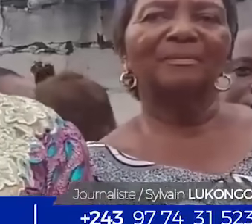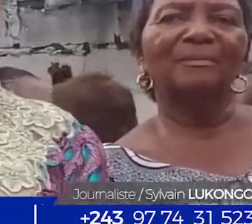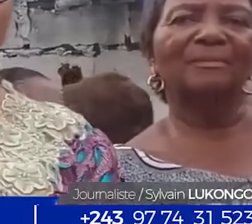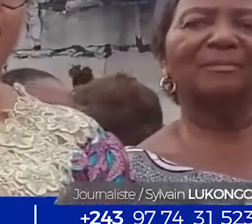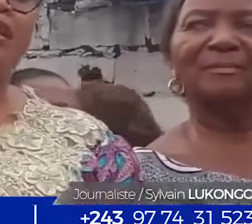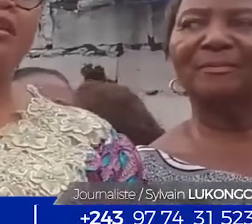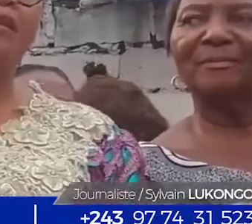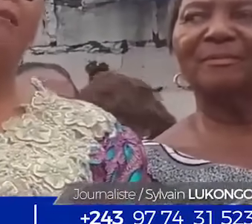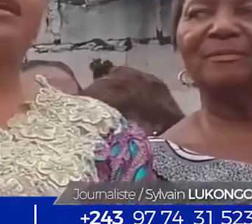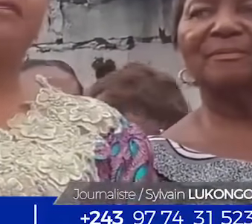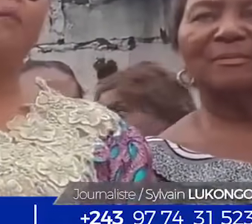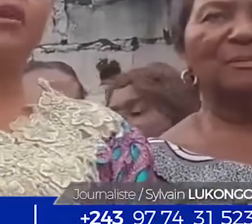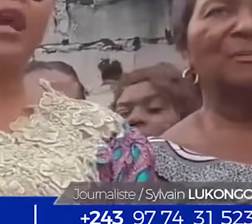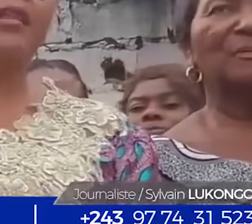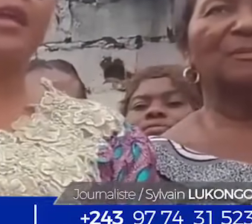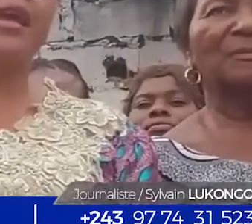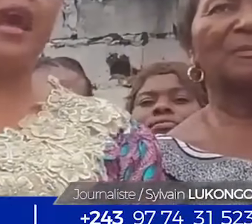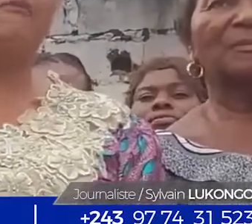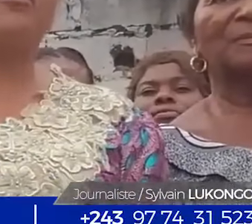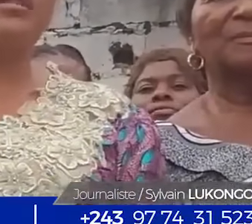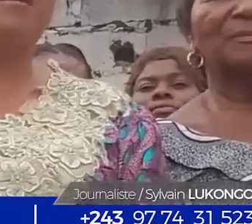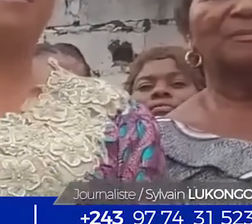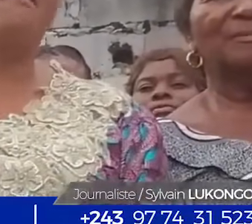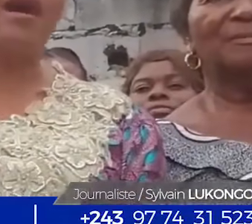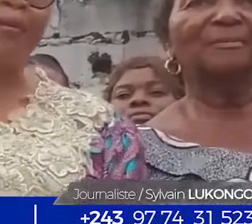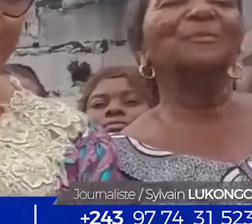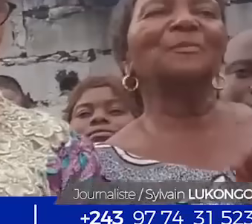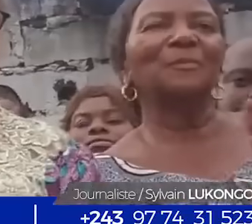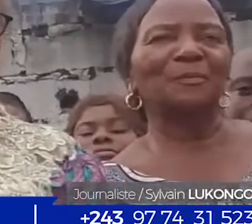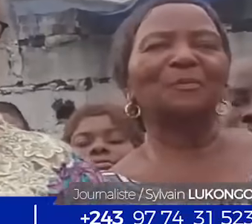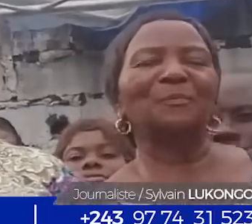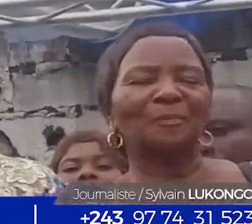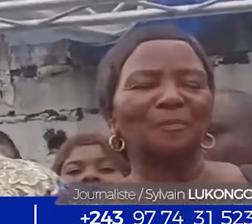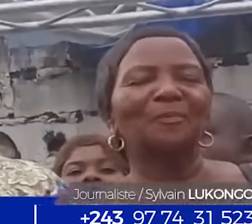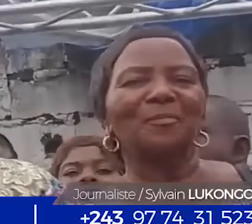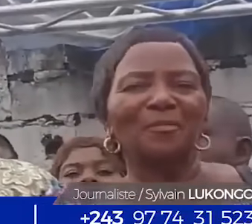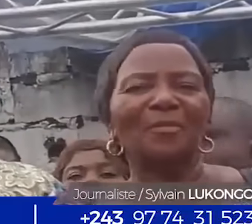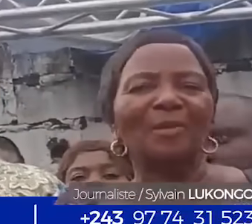Félix Antoine Tshisekedi, merci pour la ndenge aboni ba mama.